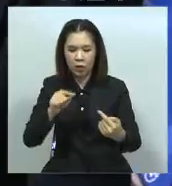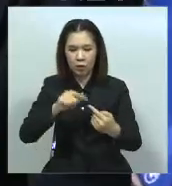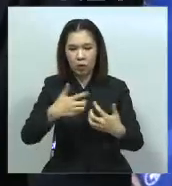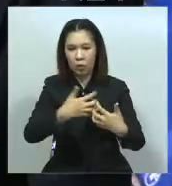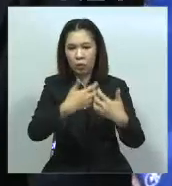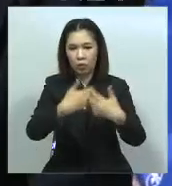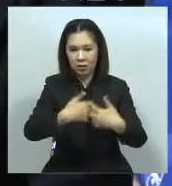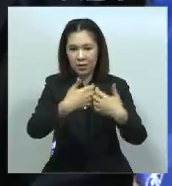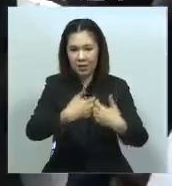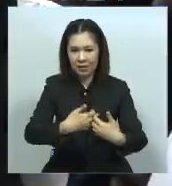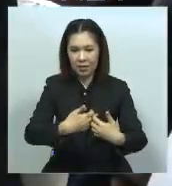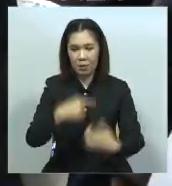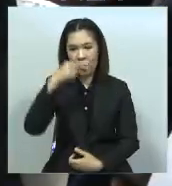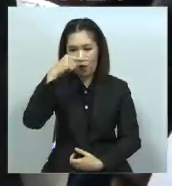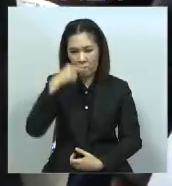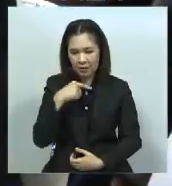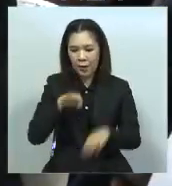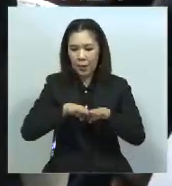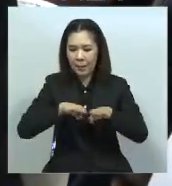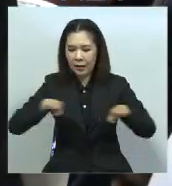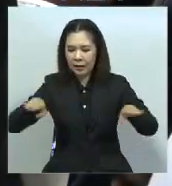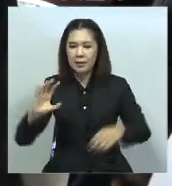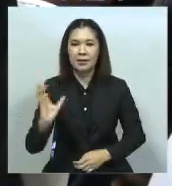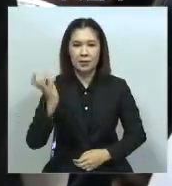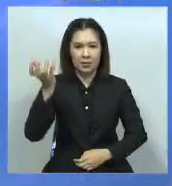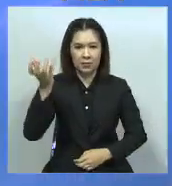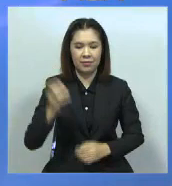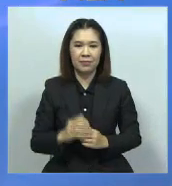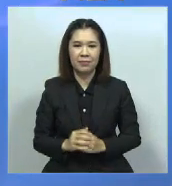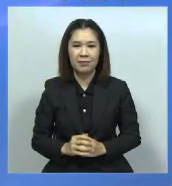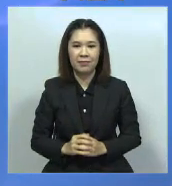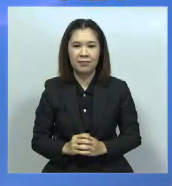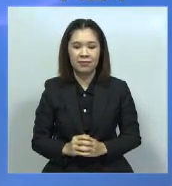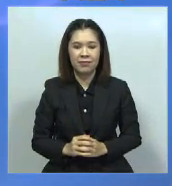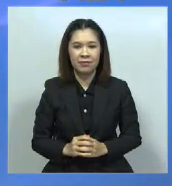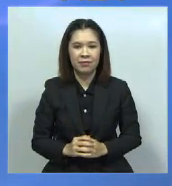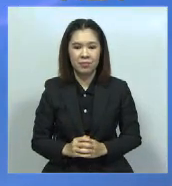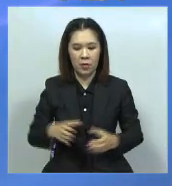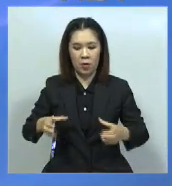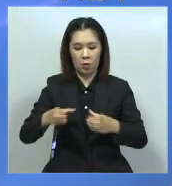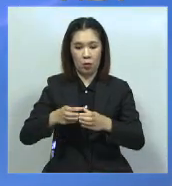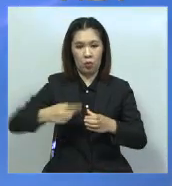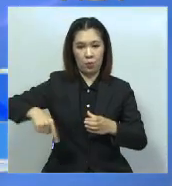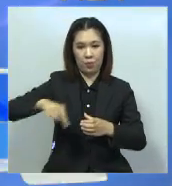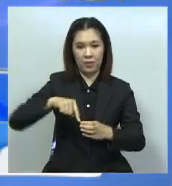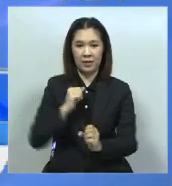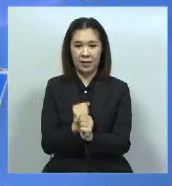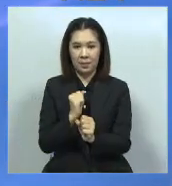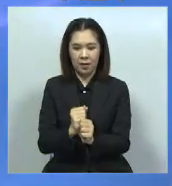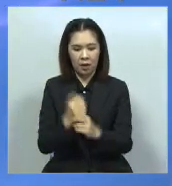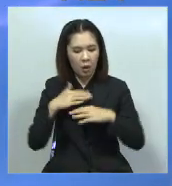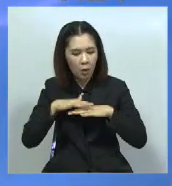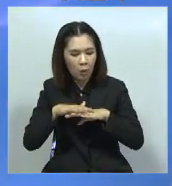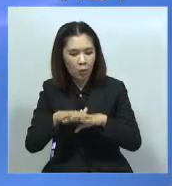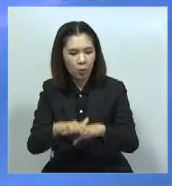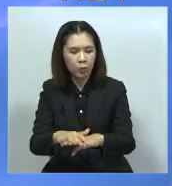ระบบให้เท่าเทียมกับมาตรฐานสากล นะครับ ความจริงแล้วคณะทำงานได้ทำงานร่วมกันม